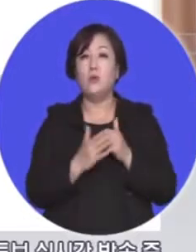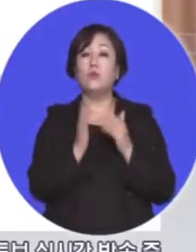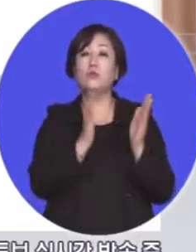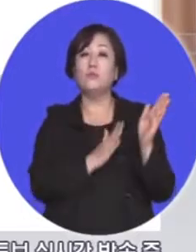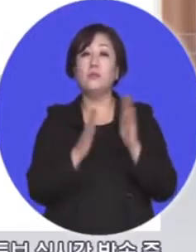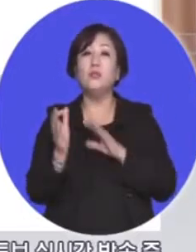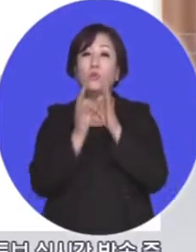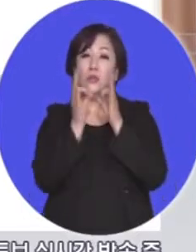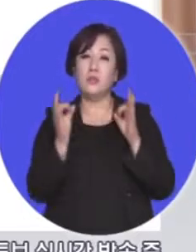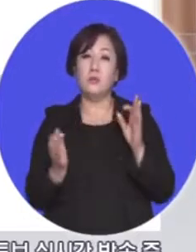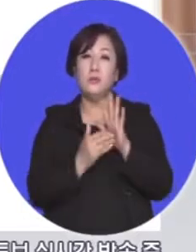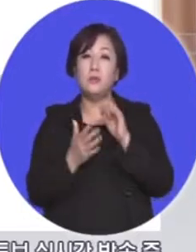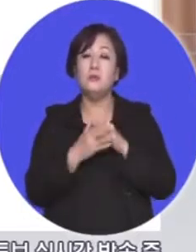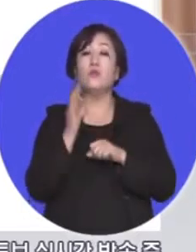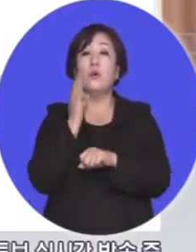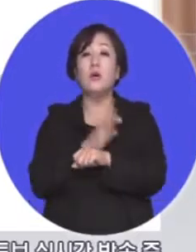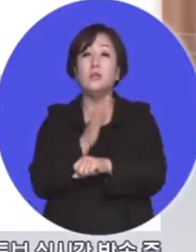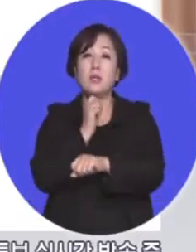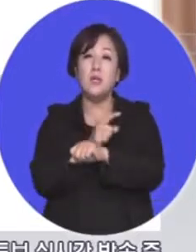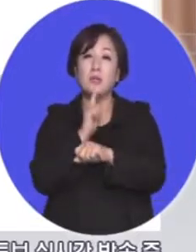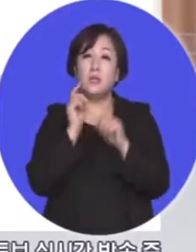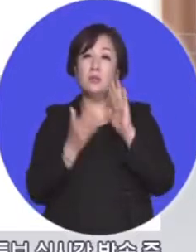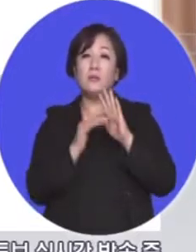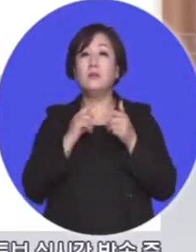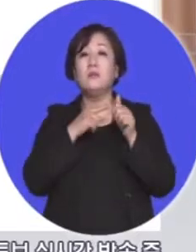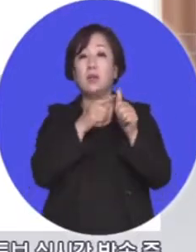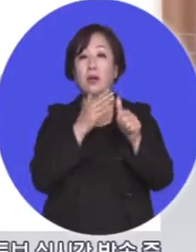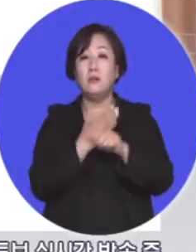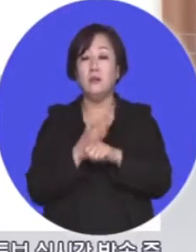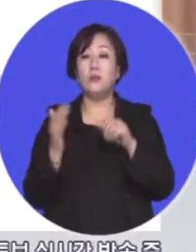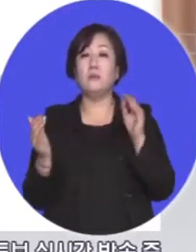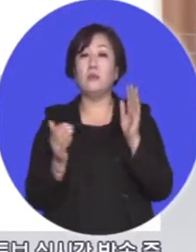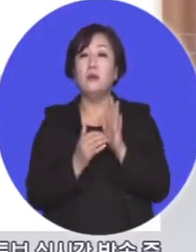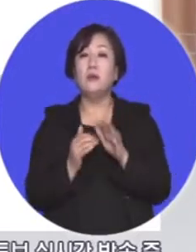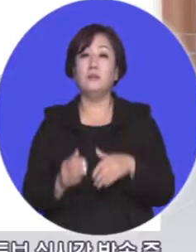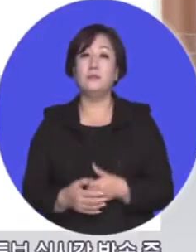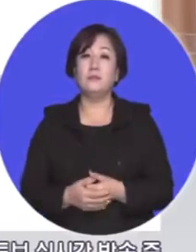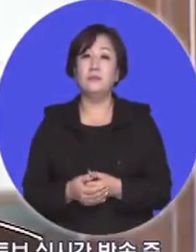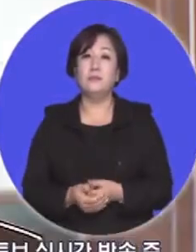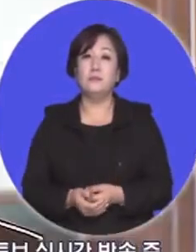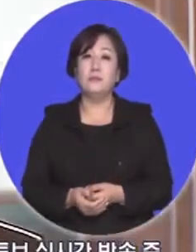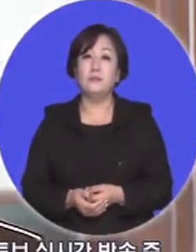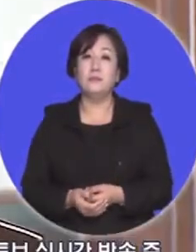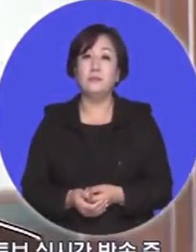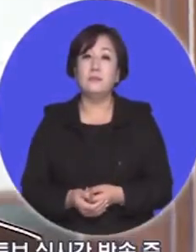짧아 요식 행위에 그쳤다는 지적이 나옵니다. 배윤주 기자입니다.